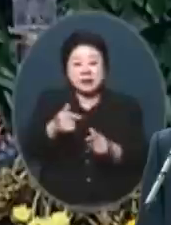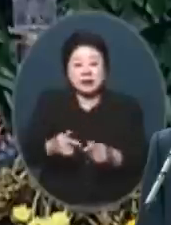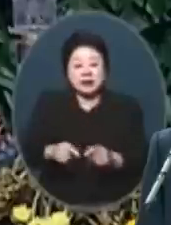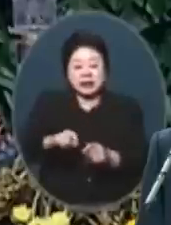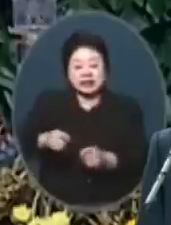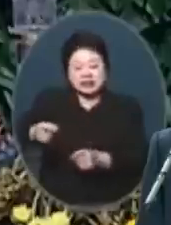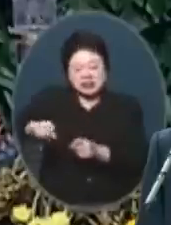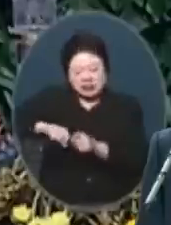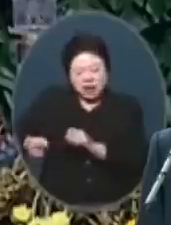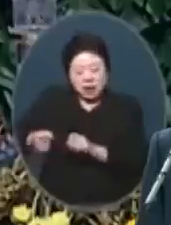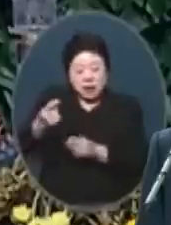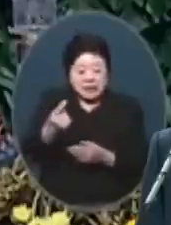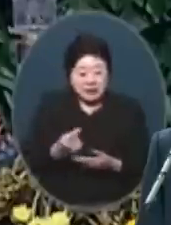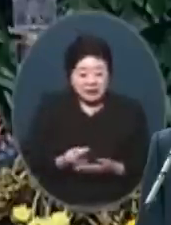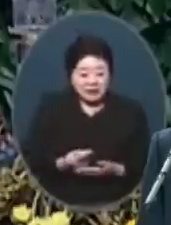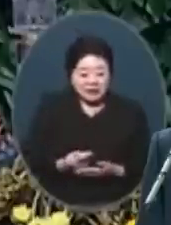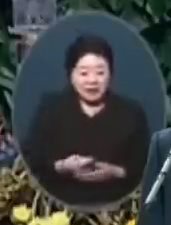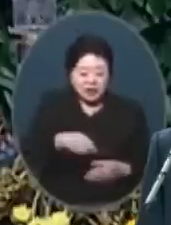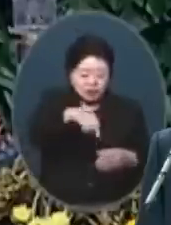가지를 꺾어와가지고서